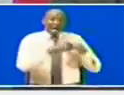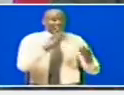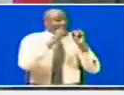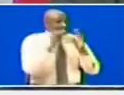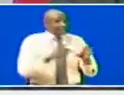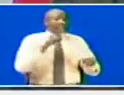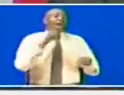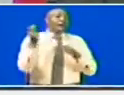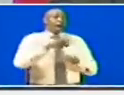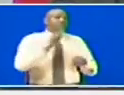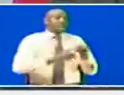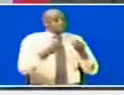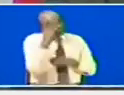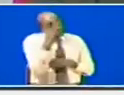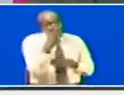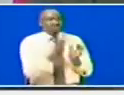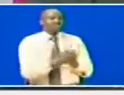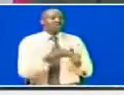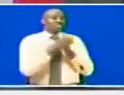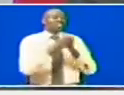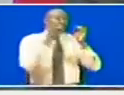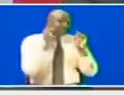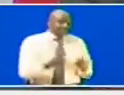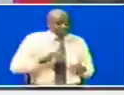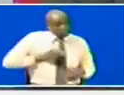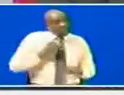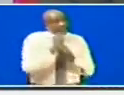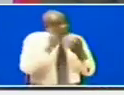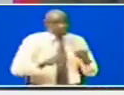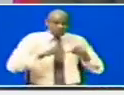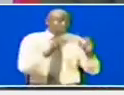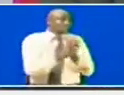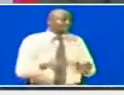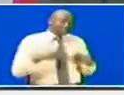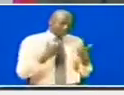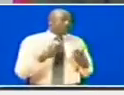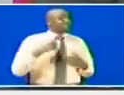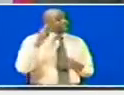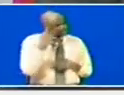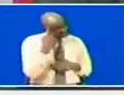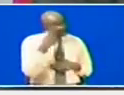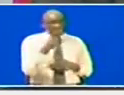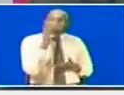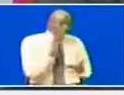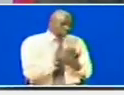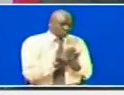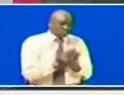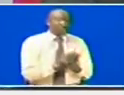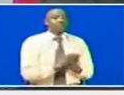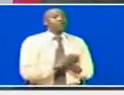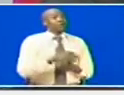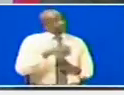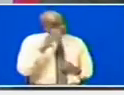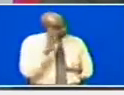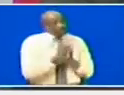saa 8 usiku kuchuma hachumi. Sasa mwanamke itabidi asonge mbele. Kwa hivyo mimi naona babu kama wanavyosema, sijui ni ukweli, atalomiwa kweli